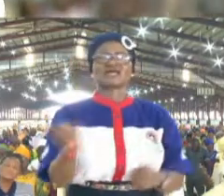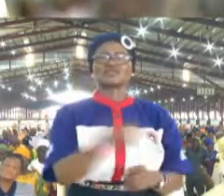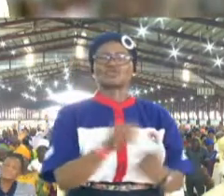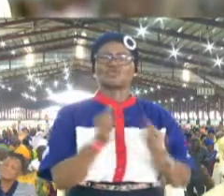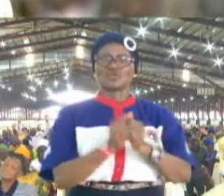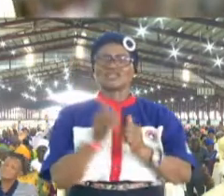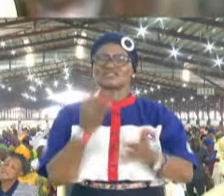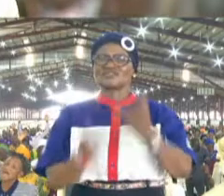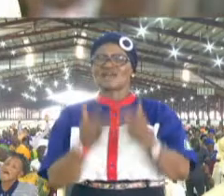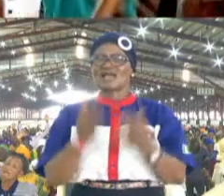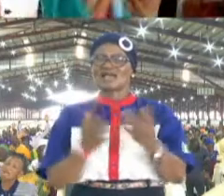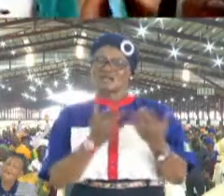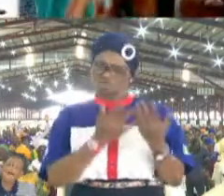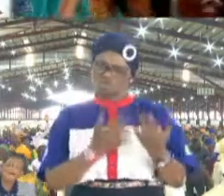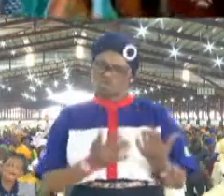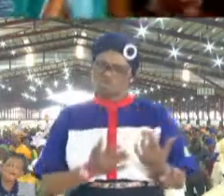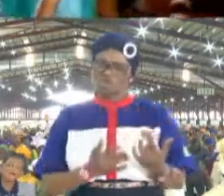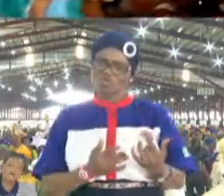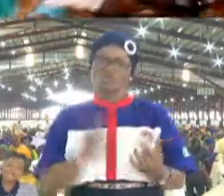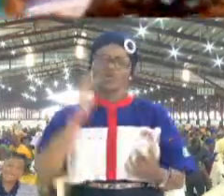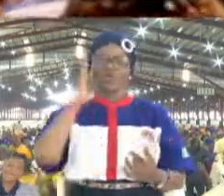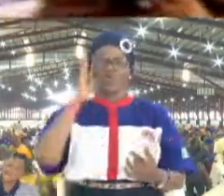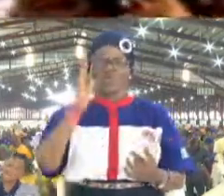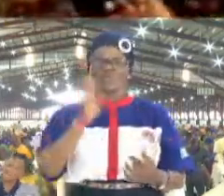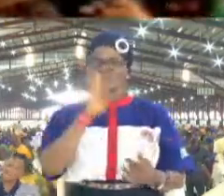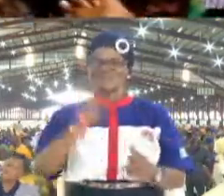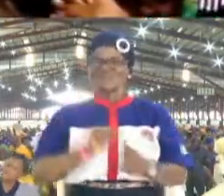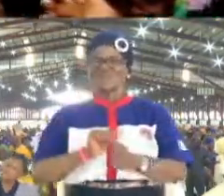Ìbànújẹ́ á jìnà sọ́dọ̀ yín.